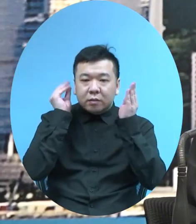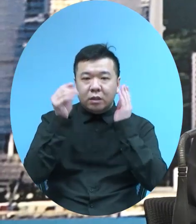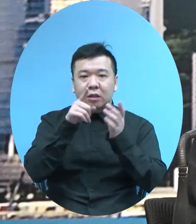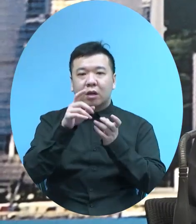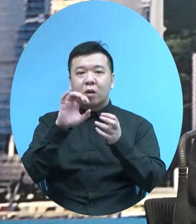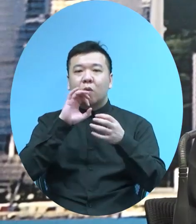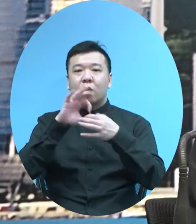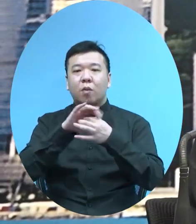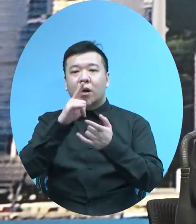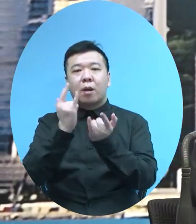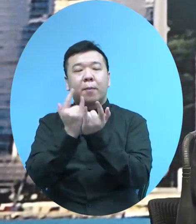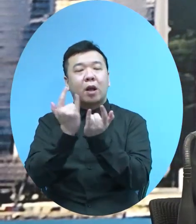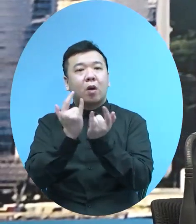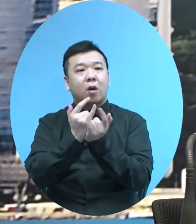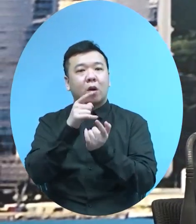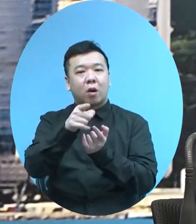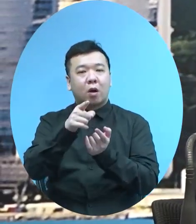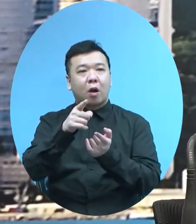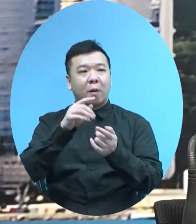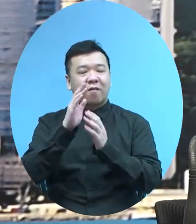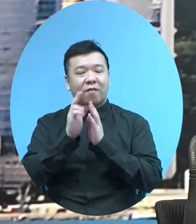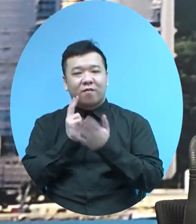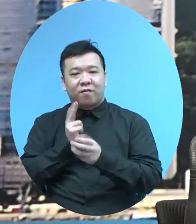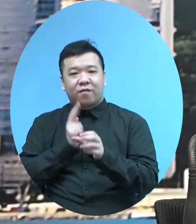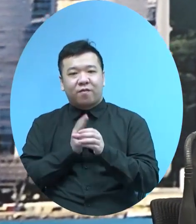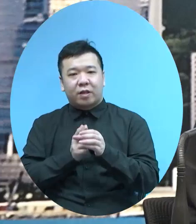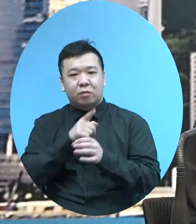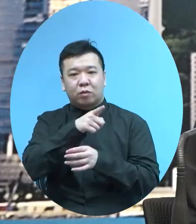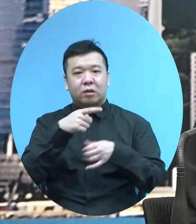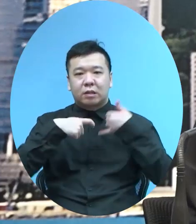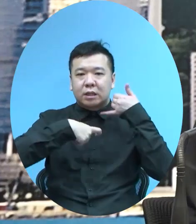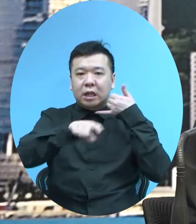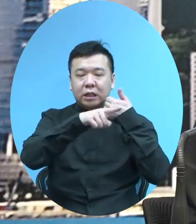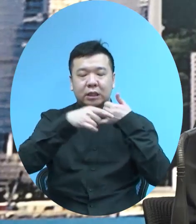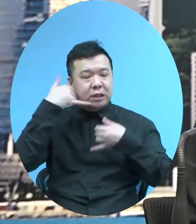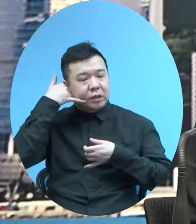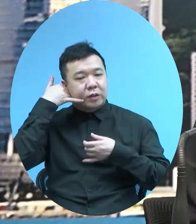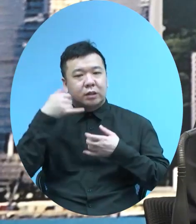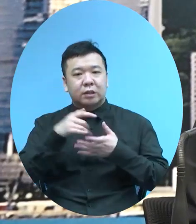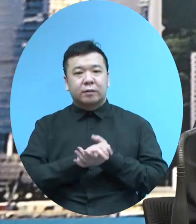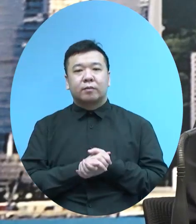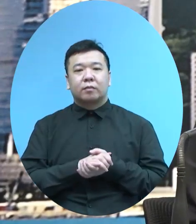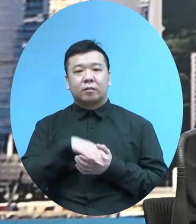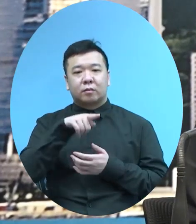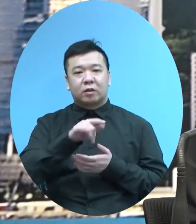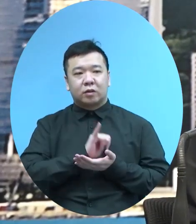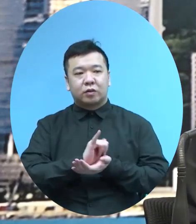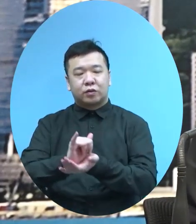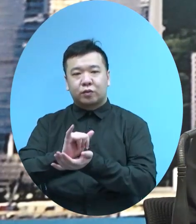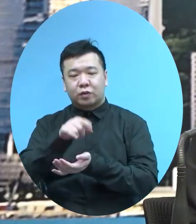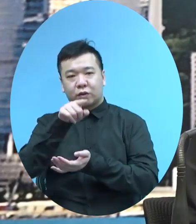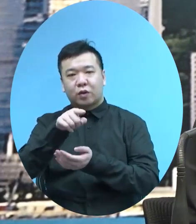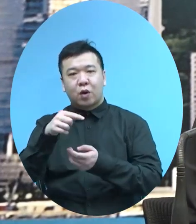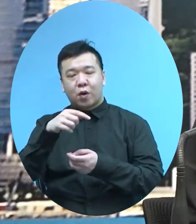角福慧精舍嗰度嘅情況啦。咁所以佢就打去我哋嘅熱線啦。咁就送咗去聯合醫